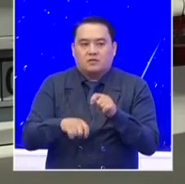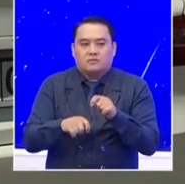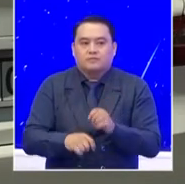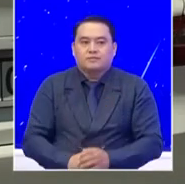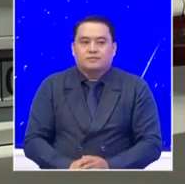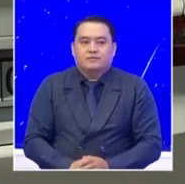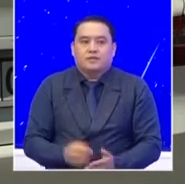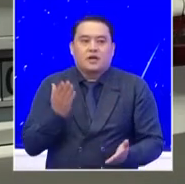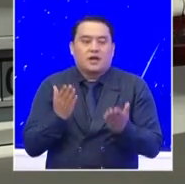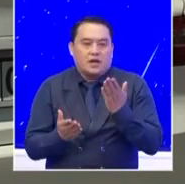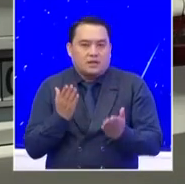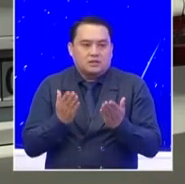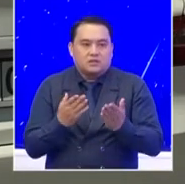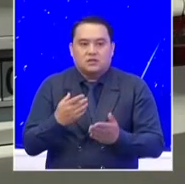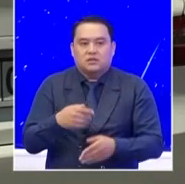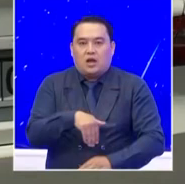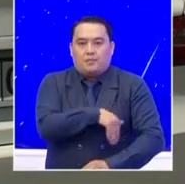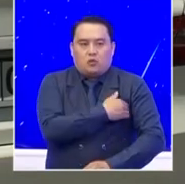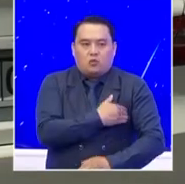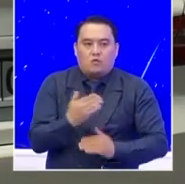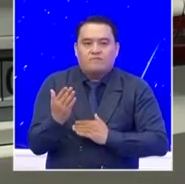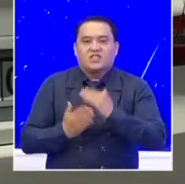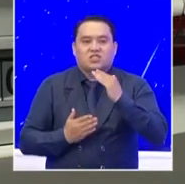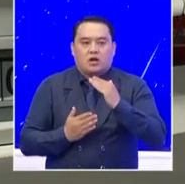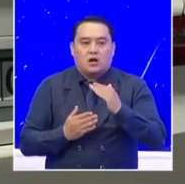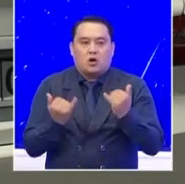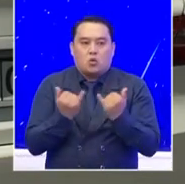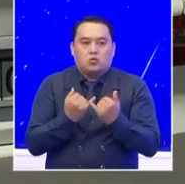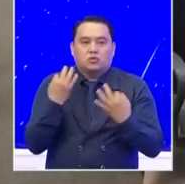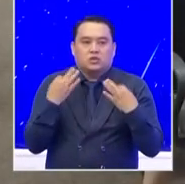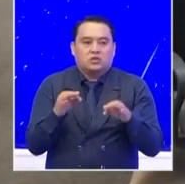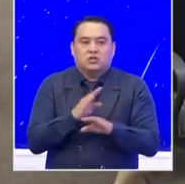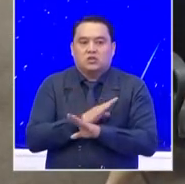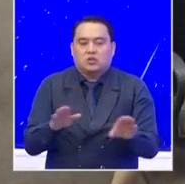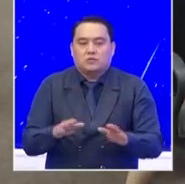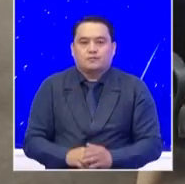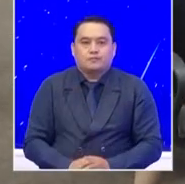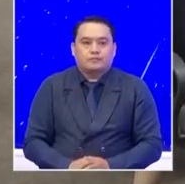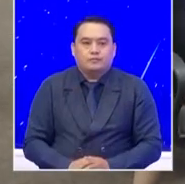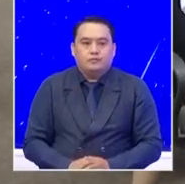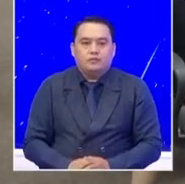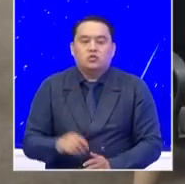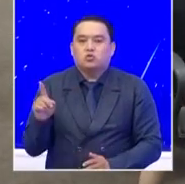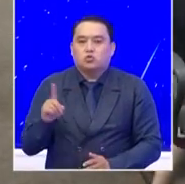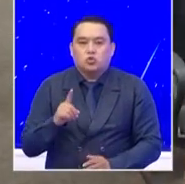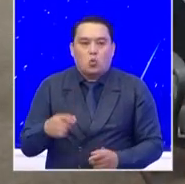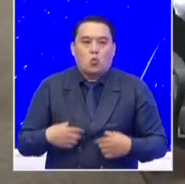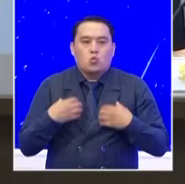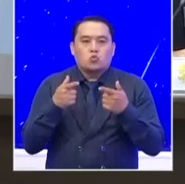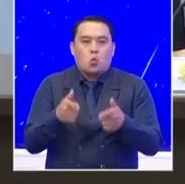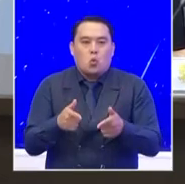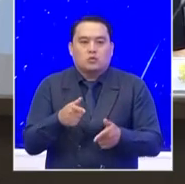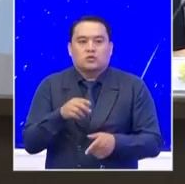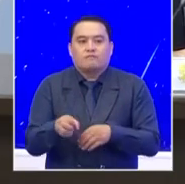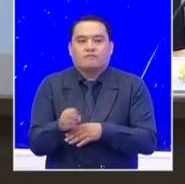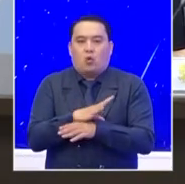температуру. Если температура превышена, то гостя не запускаем. Однако это совсем не значит, что угроза коронавируса